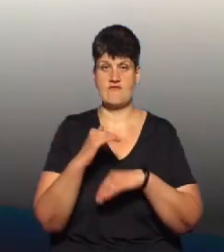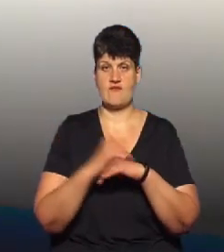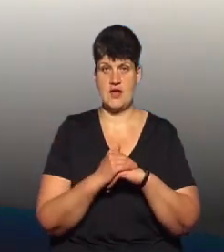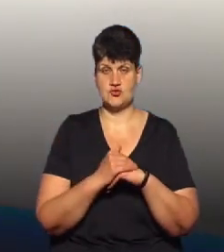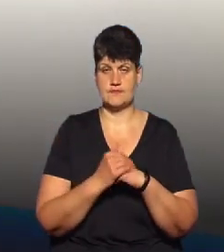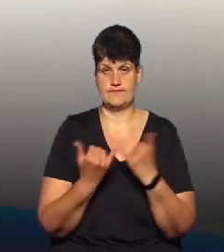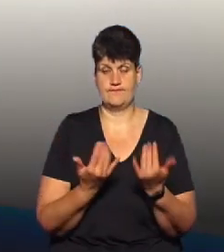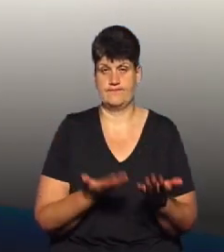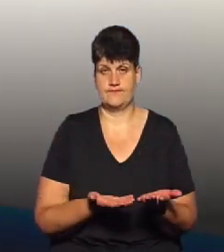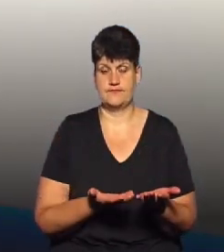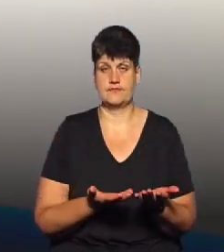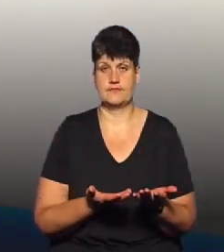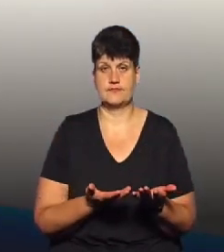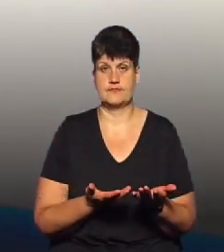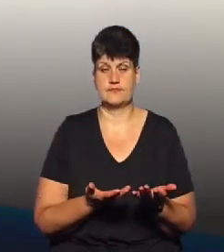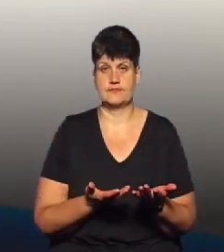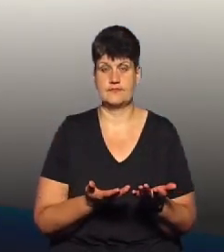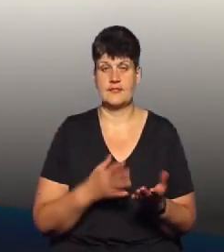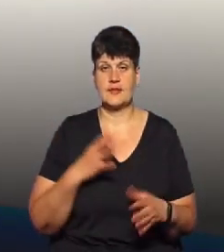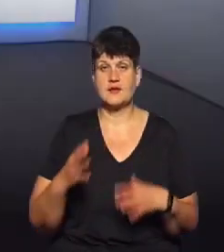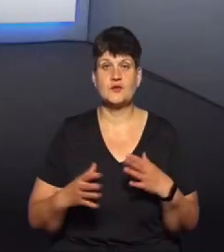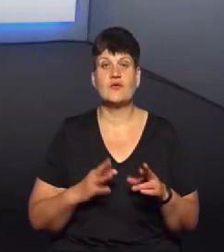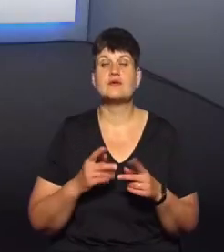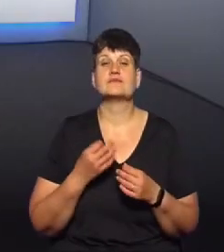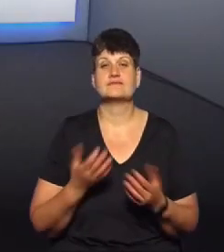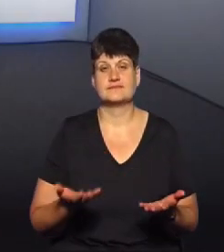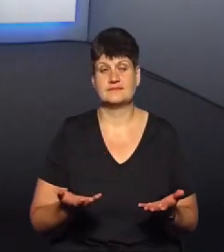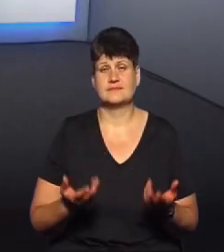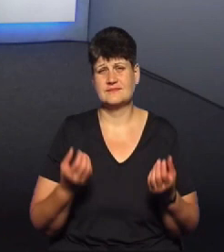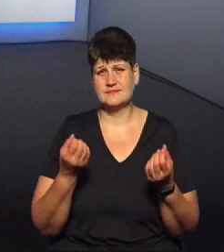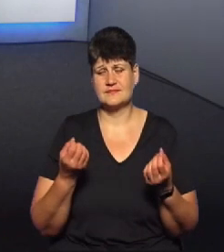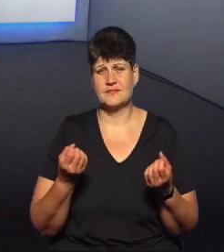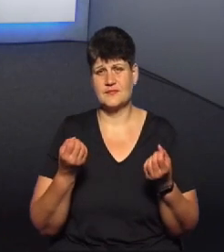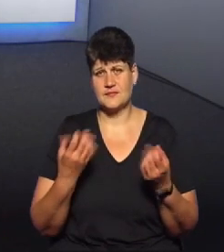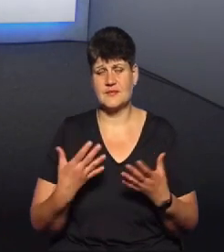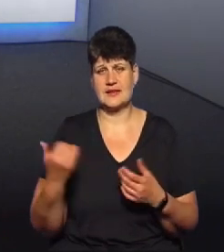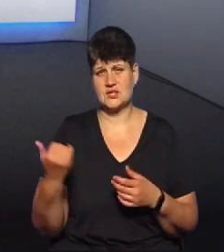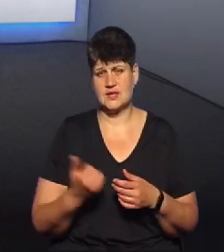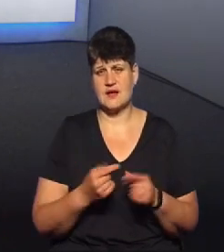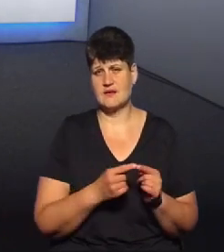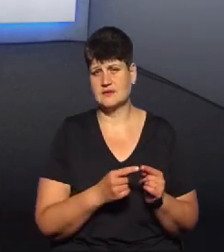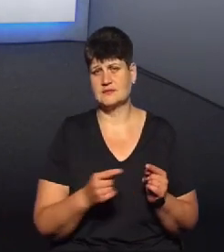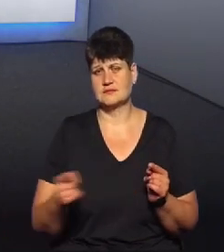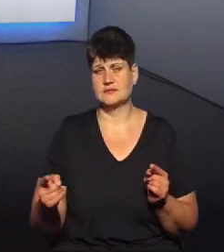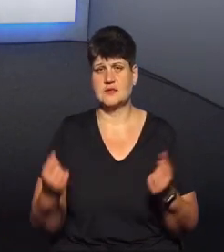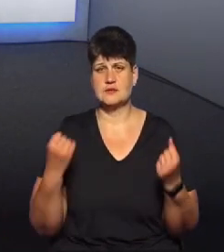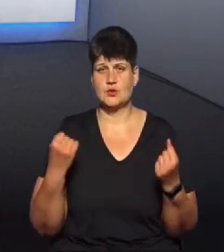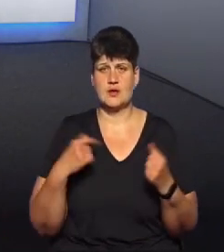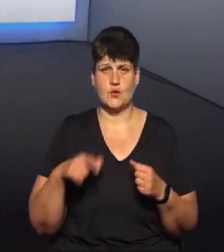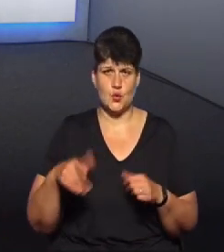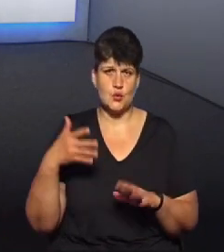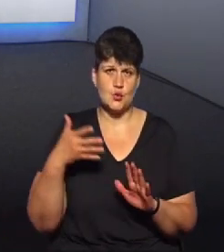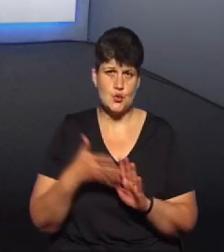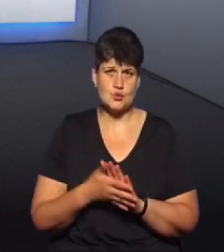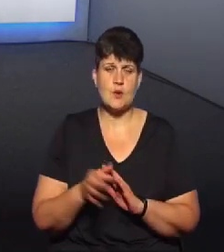Ну, тренування, як вам сказати, це в звичайному тижневому циклі. Мене спортивні люди розуміють, про що я говорю.